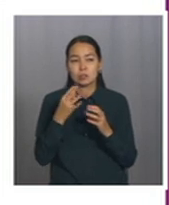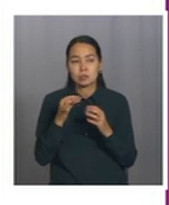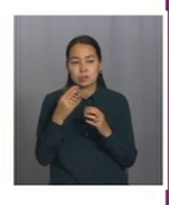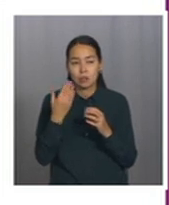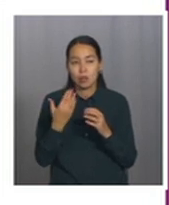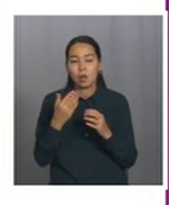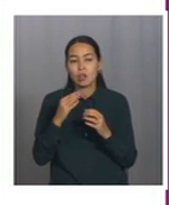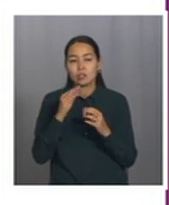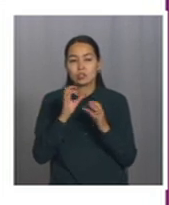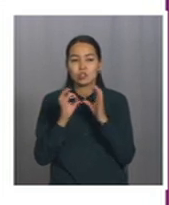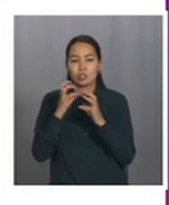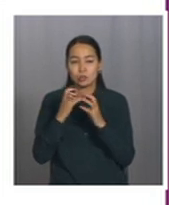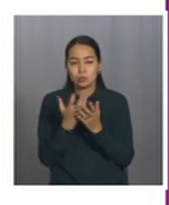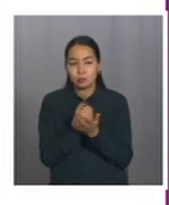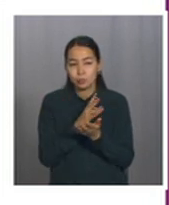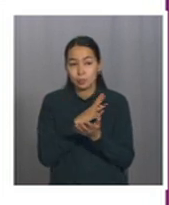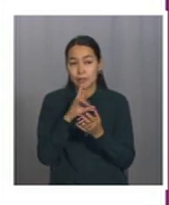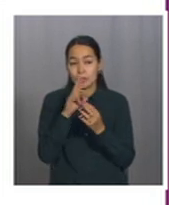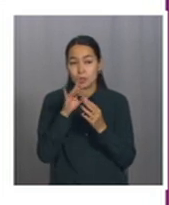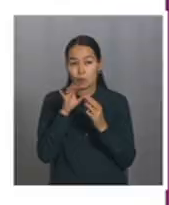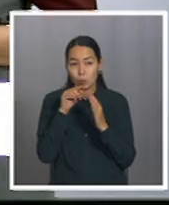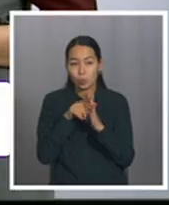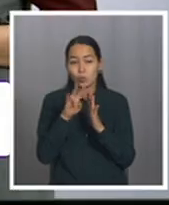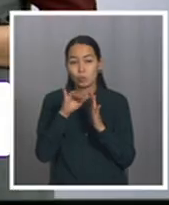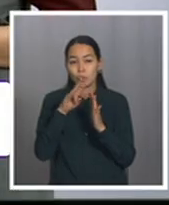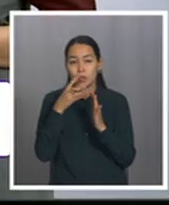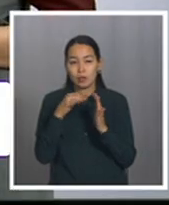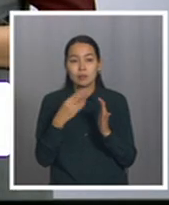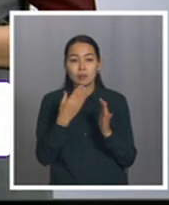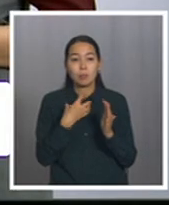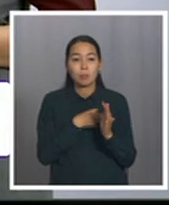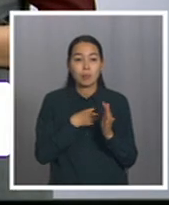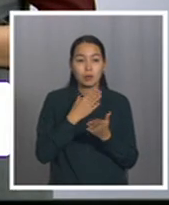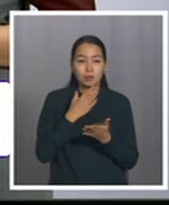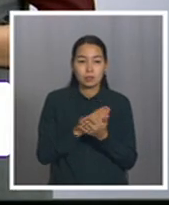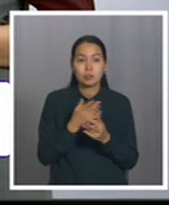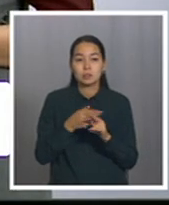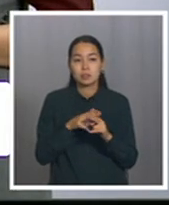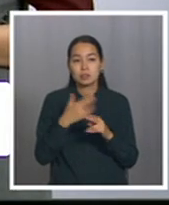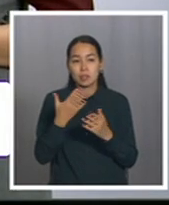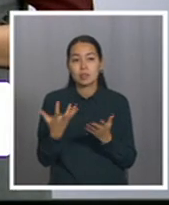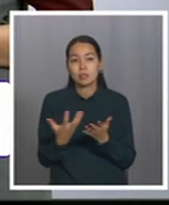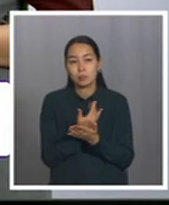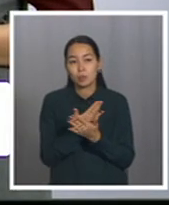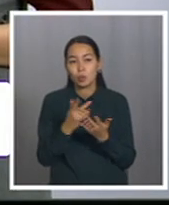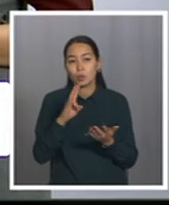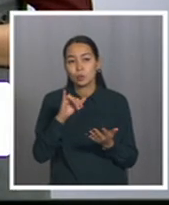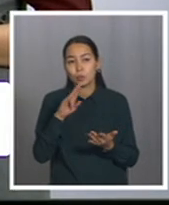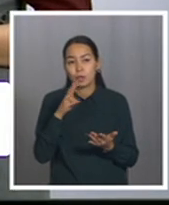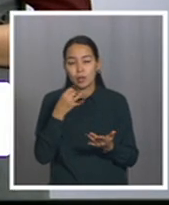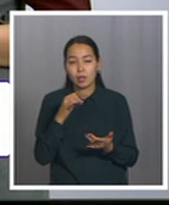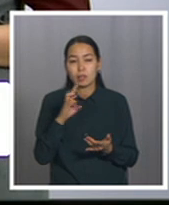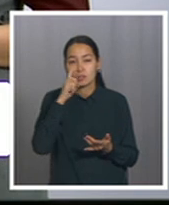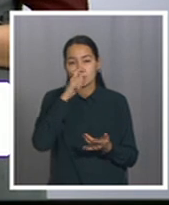мағына латынша нуклеус деген мағына билдиреди. Сондуктан табылган зат нуклеин кышкылы деп